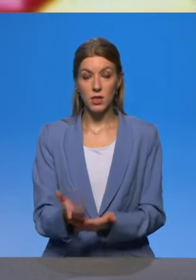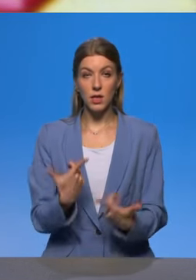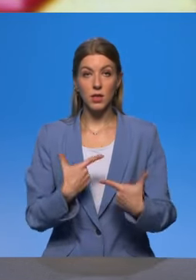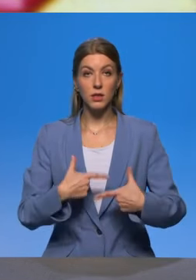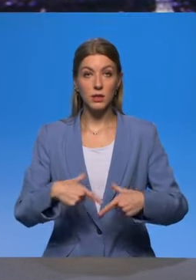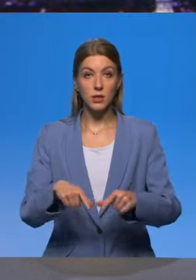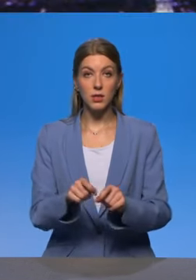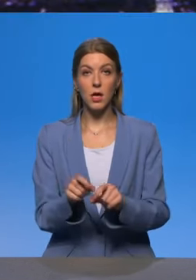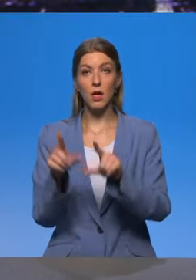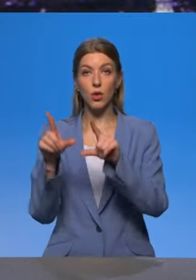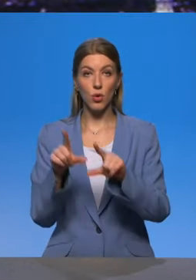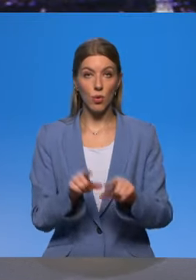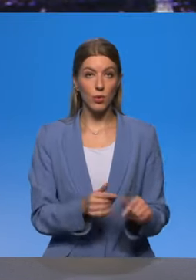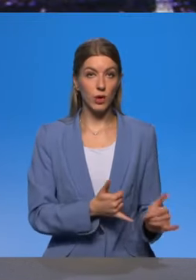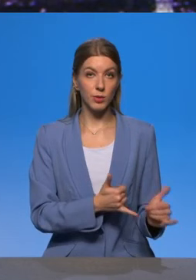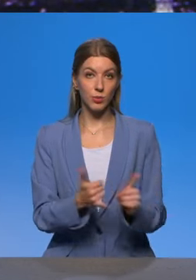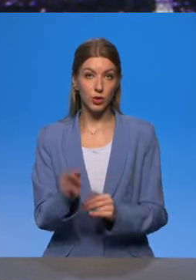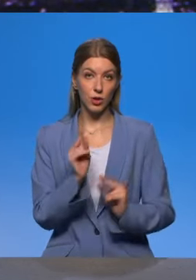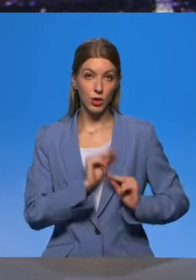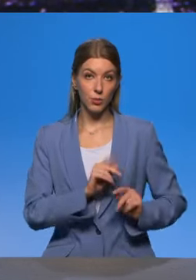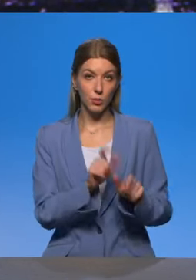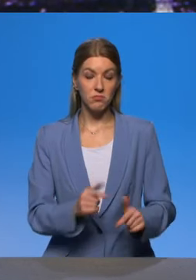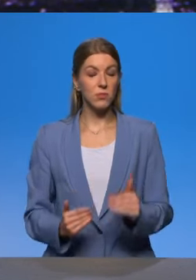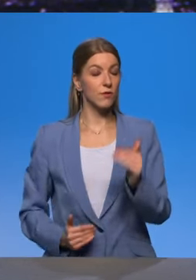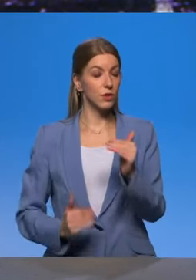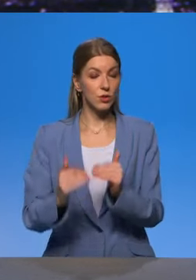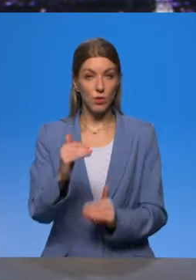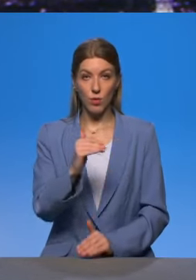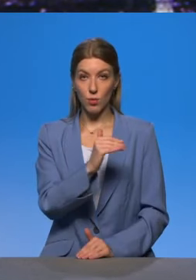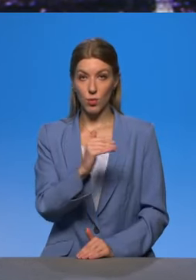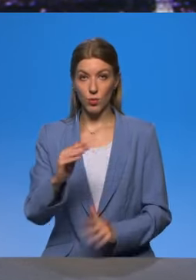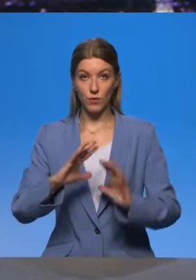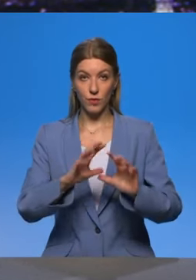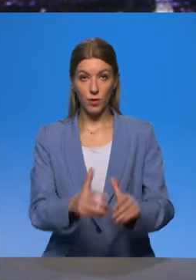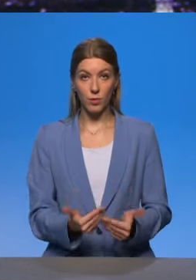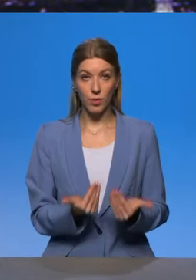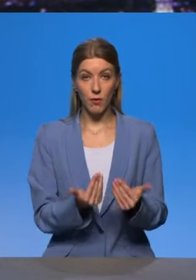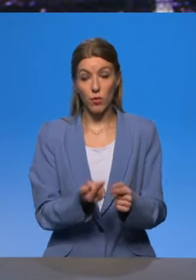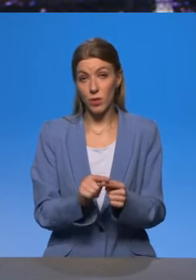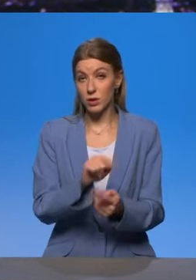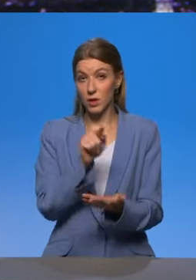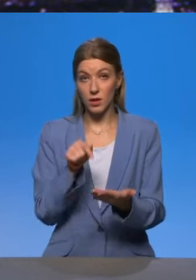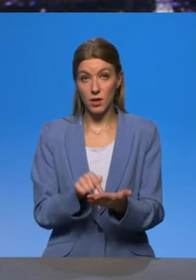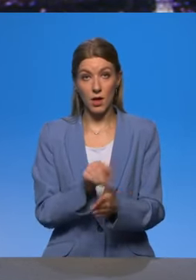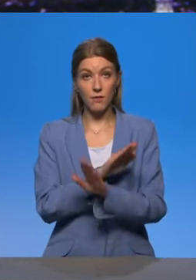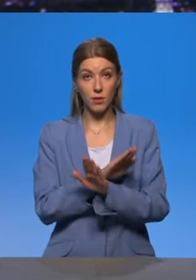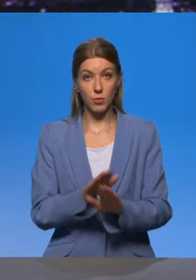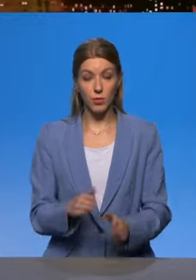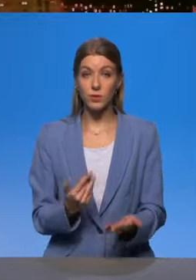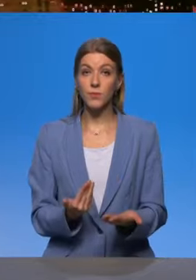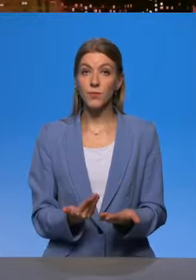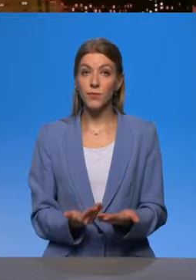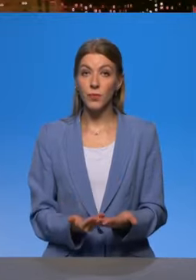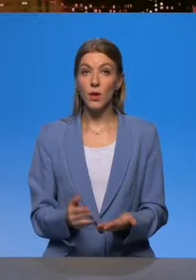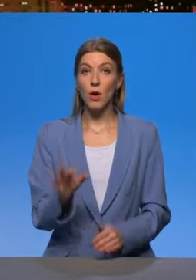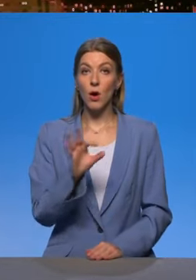обеспечения персонала уже на высоком мировом уровне. Поэтому это не вопрос. И как правило, в оценке производительности